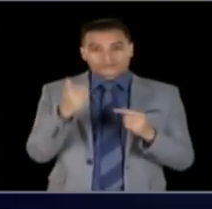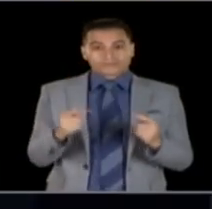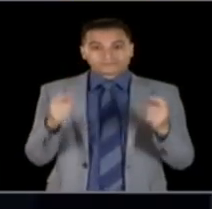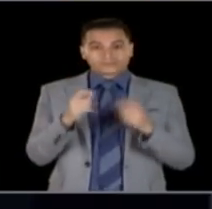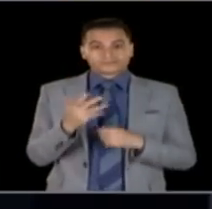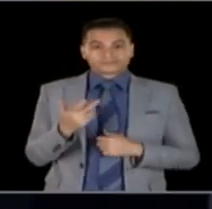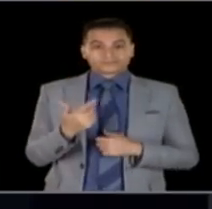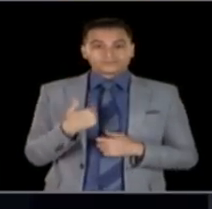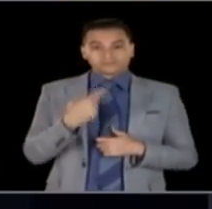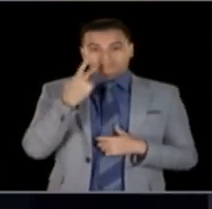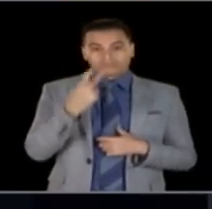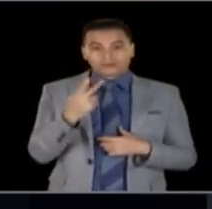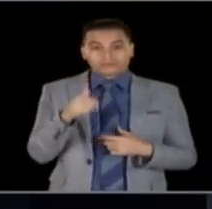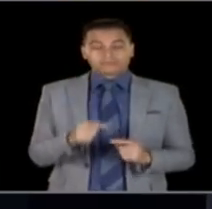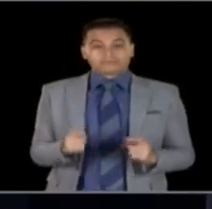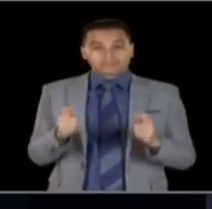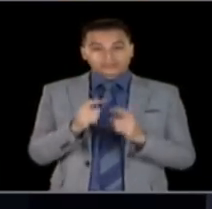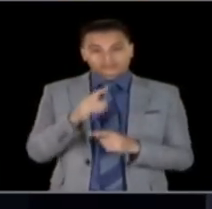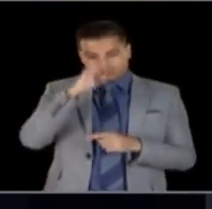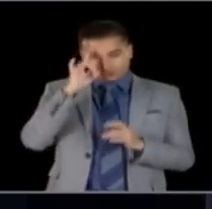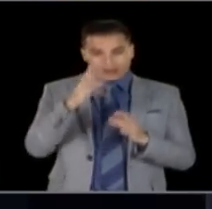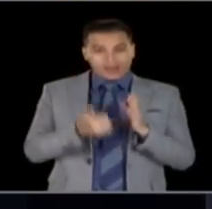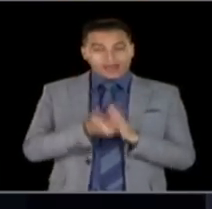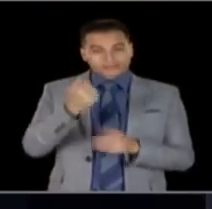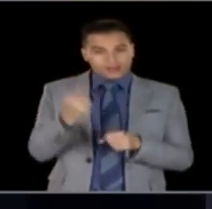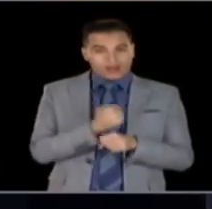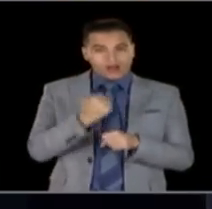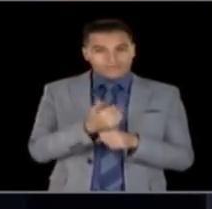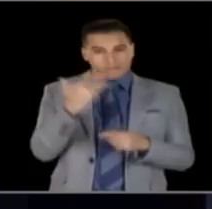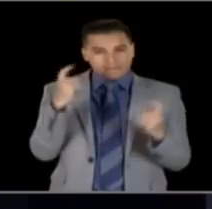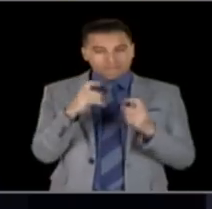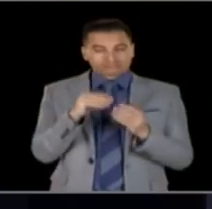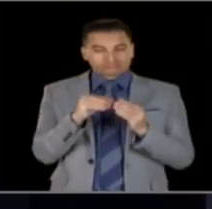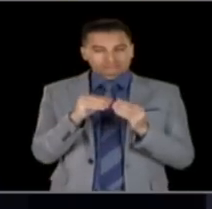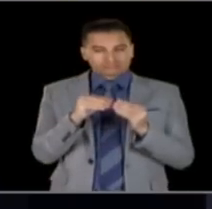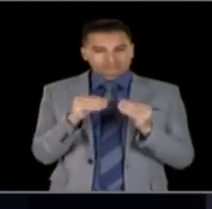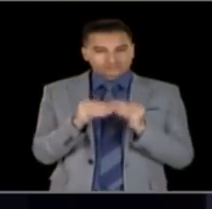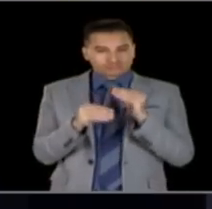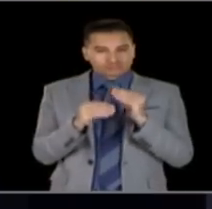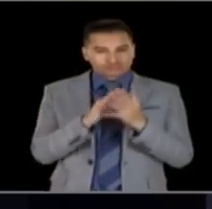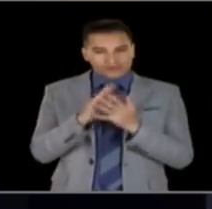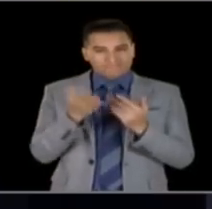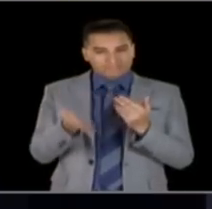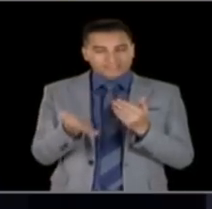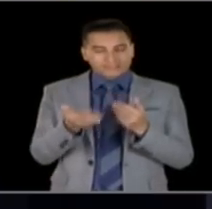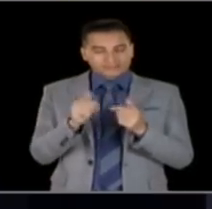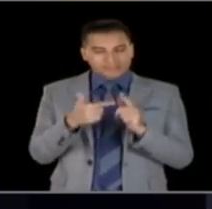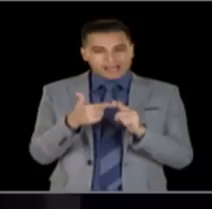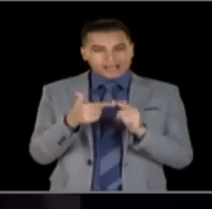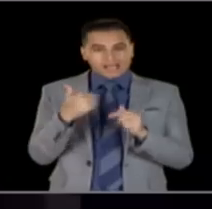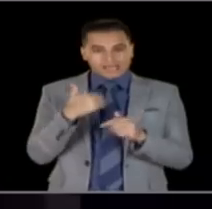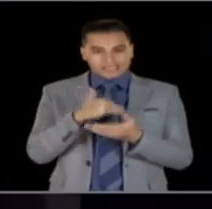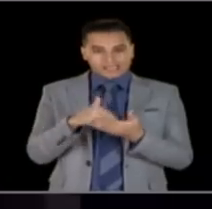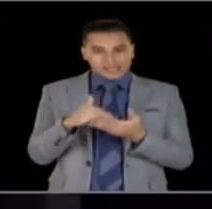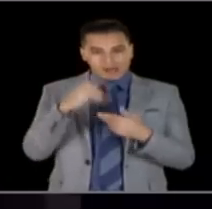ماتش النهارده؟ والله متوقع ادائنا ان شاء الله يتحسن عن الماتش اللي فات. هو بصراحه احنا الثلاثه بالتحديد، انا ومهتاب واميره،